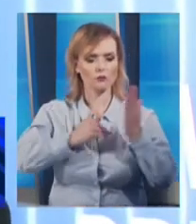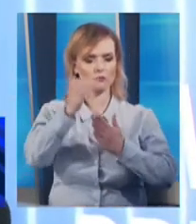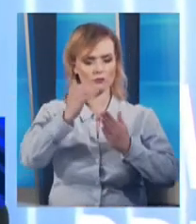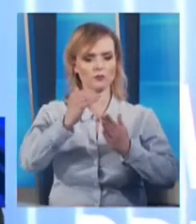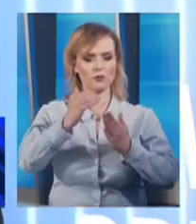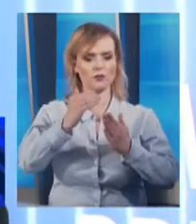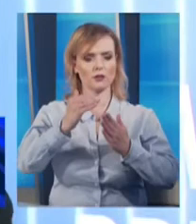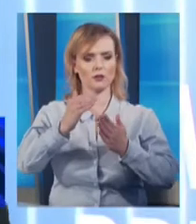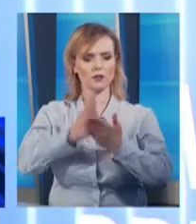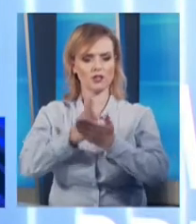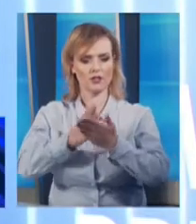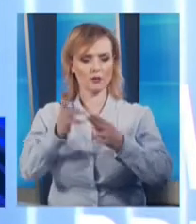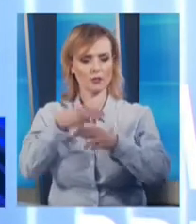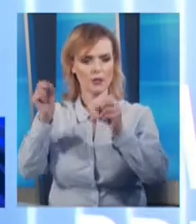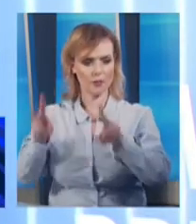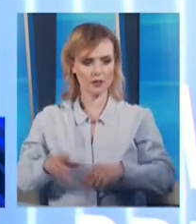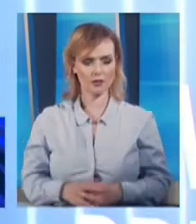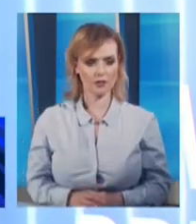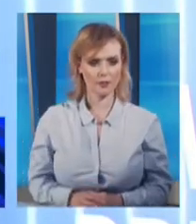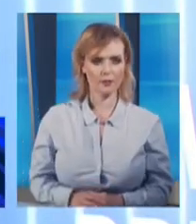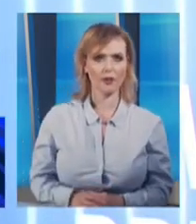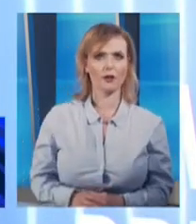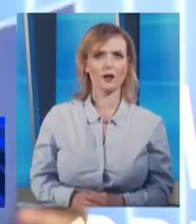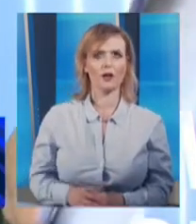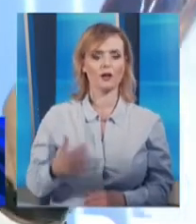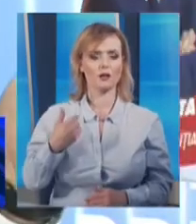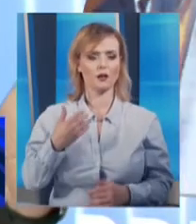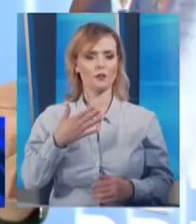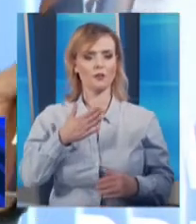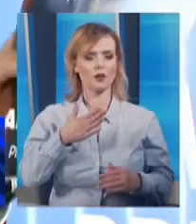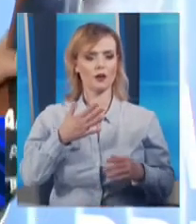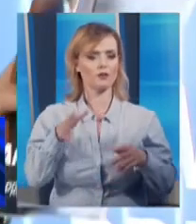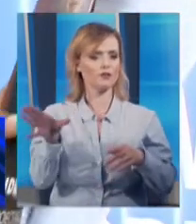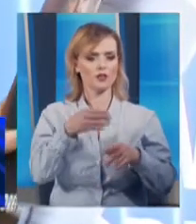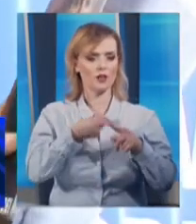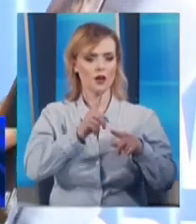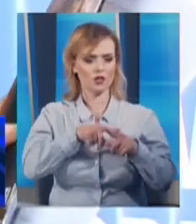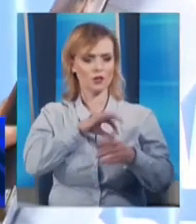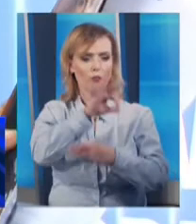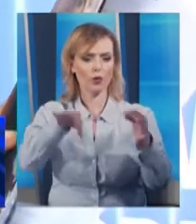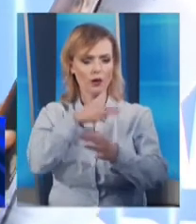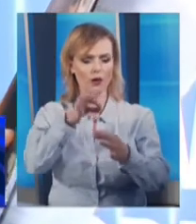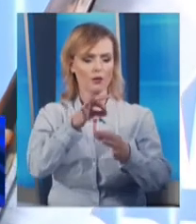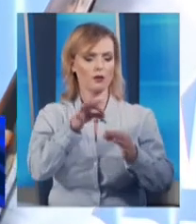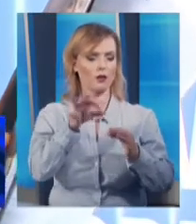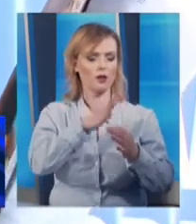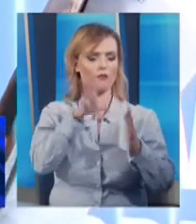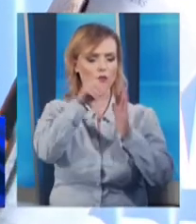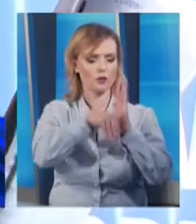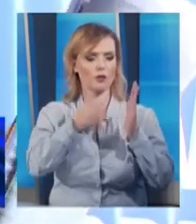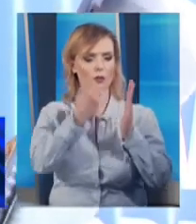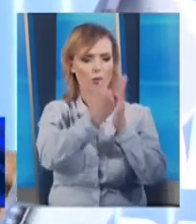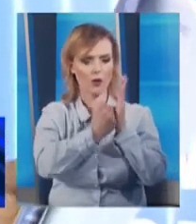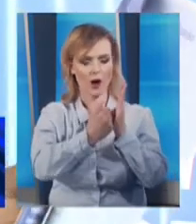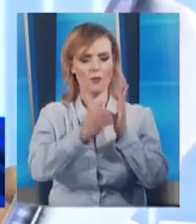de Securitate. Eu pun la baza întregului meu program, proiectul de țară Moldova de Mâine, credința noastră